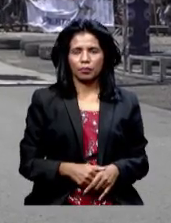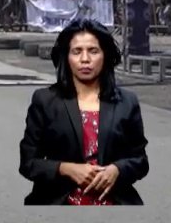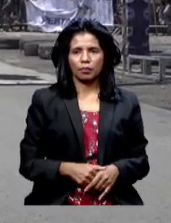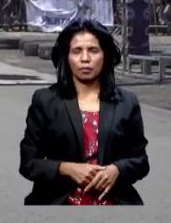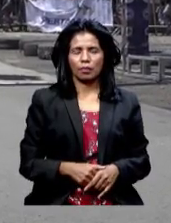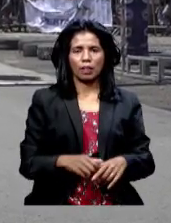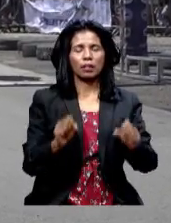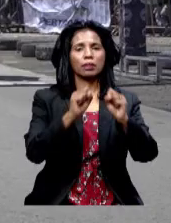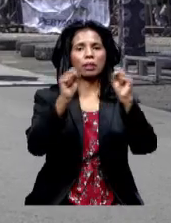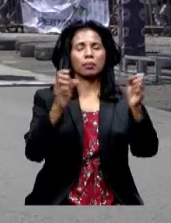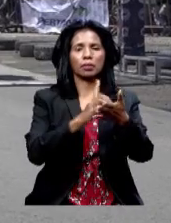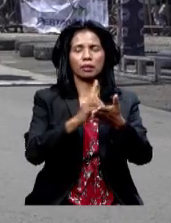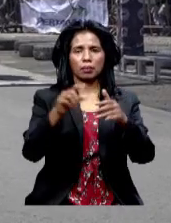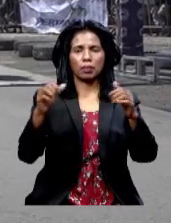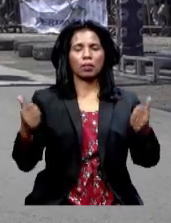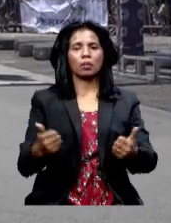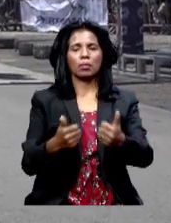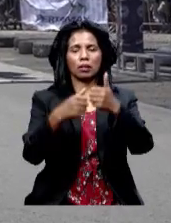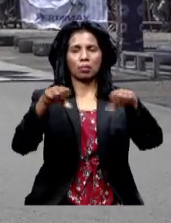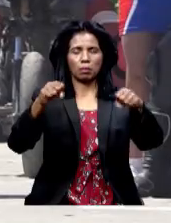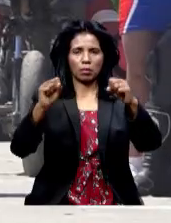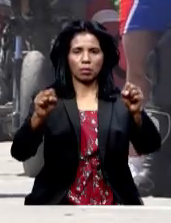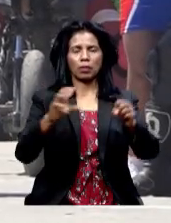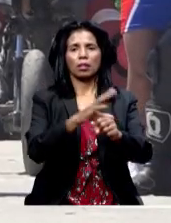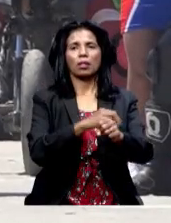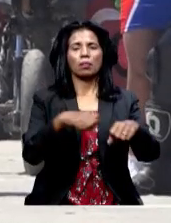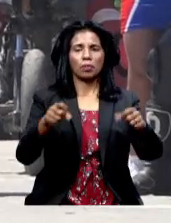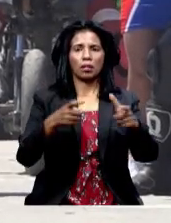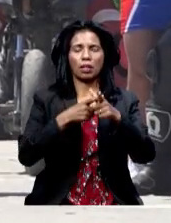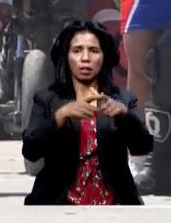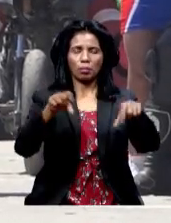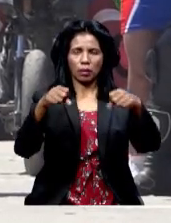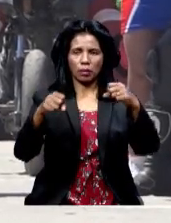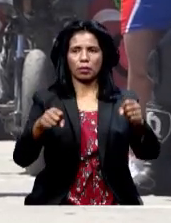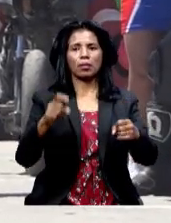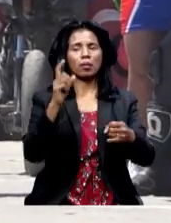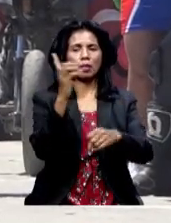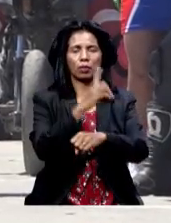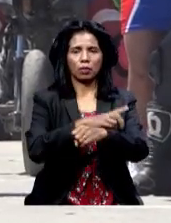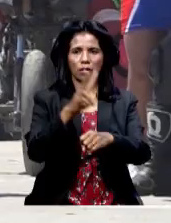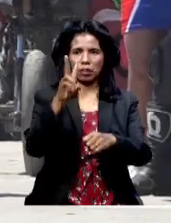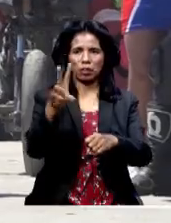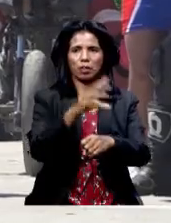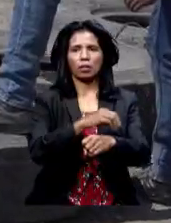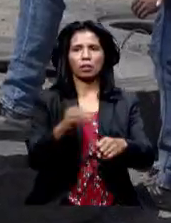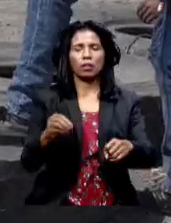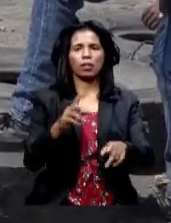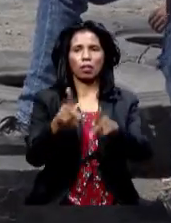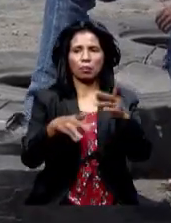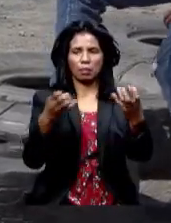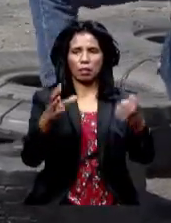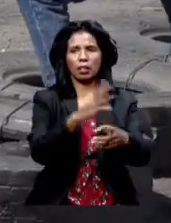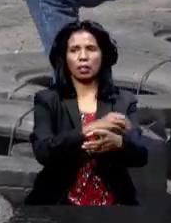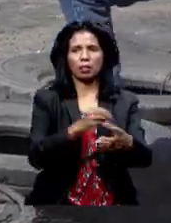Sábado fin semana ne competição halai motor car road race pa etapa semifinal e a loron da rua knien atrai teves comunidade hirak